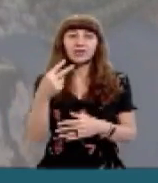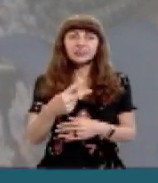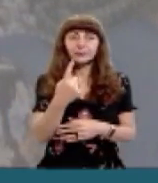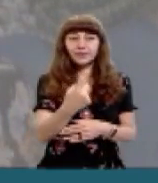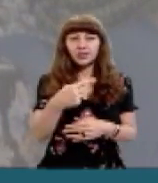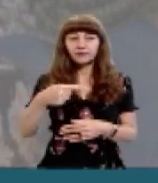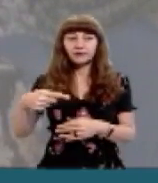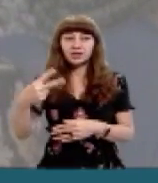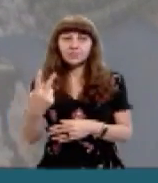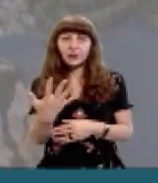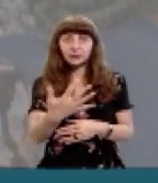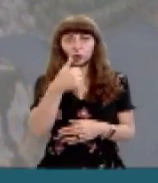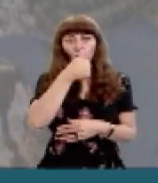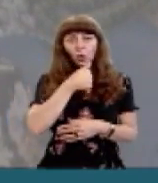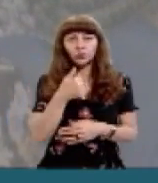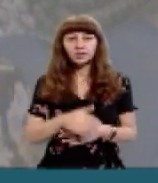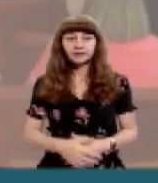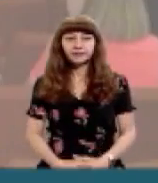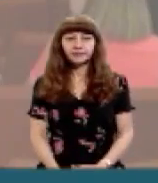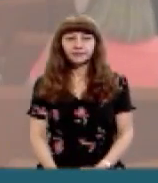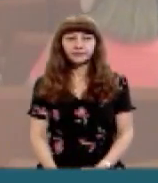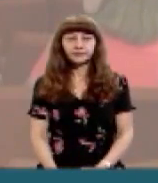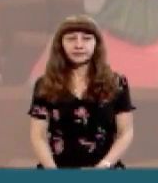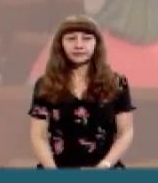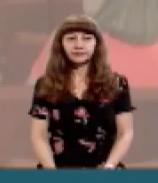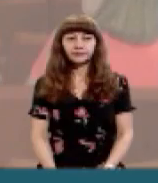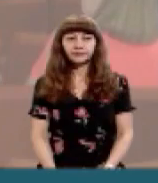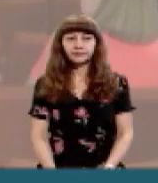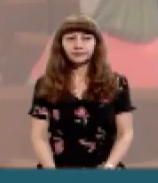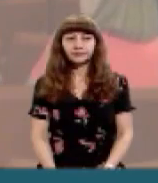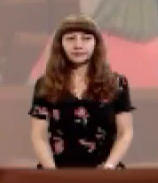2021-2025 годы. Алмажан Аманкельдинова, Олжас Синжигитов, телеканал «Костанай».